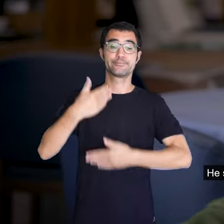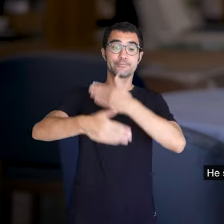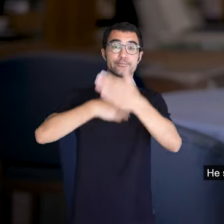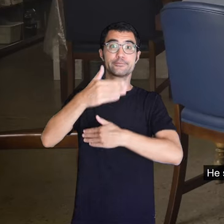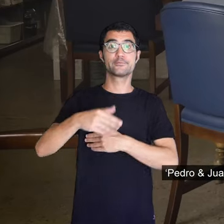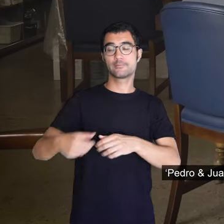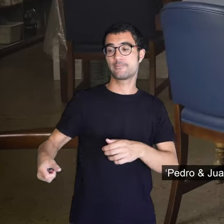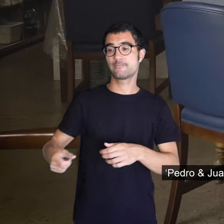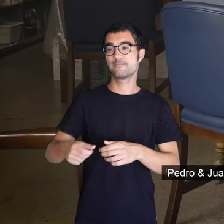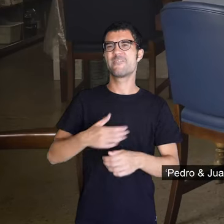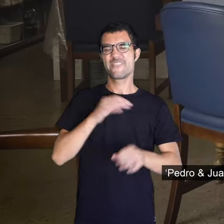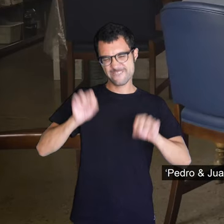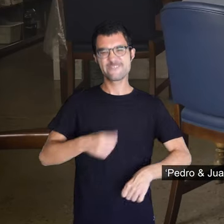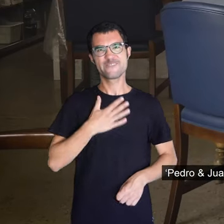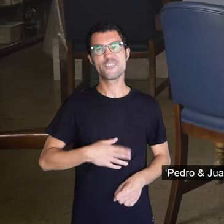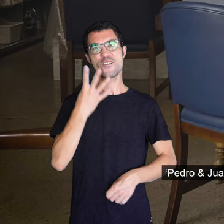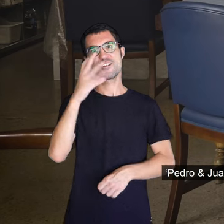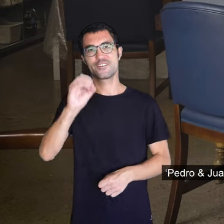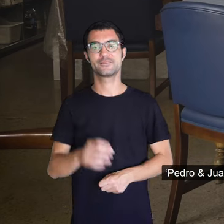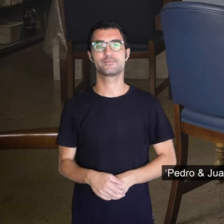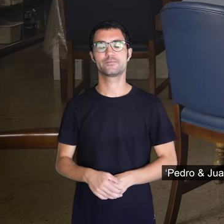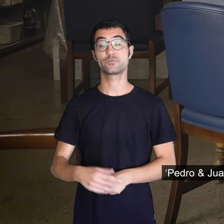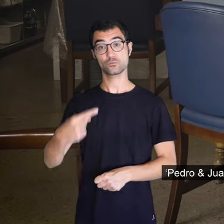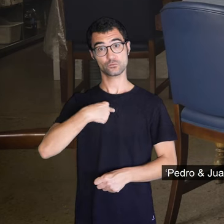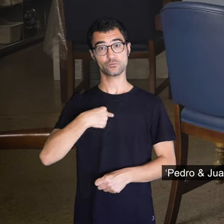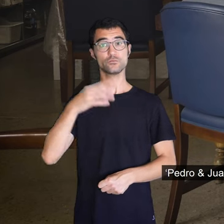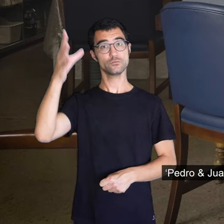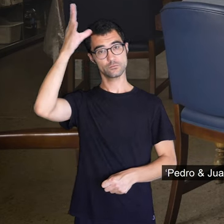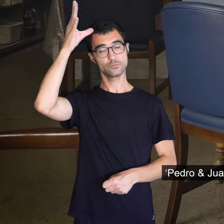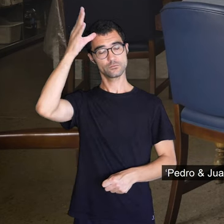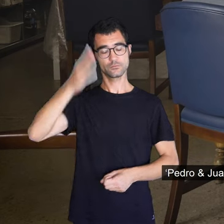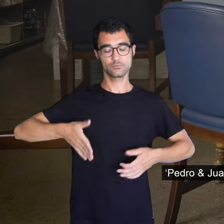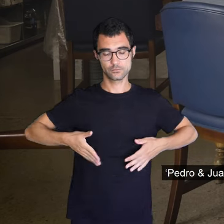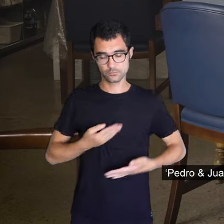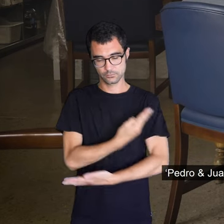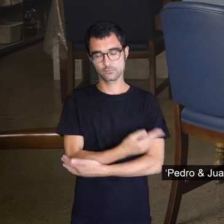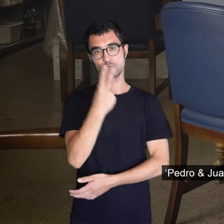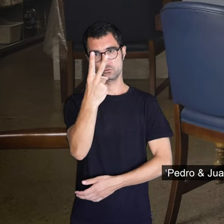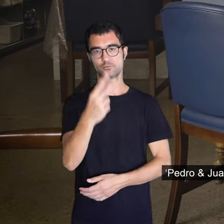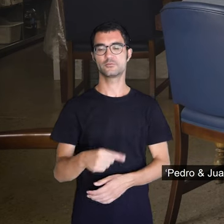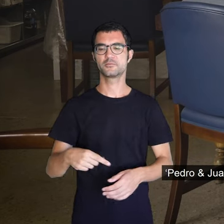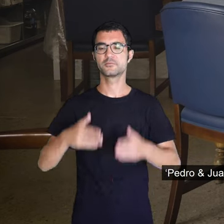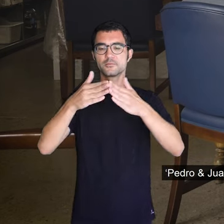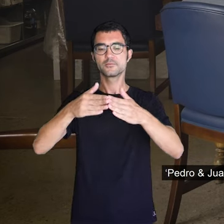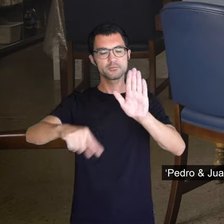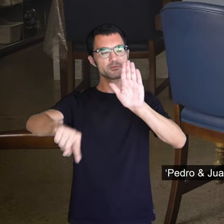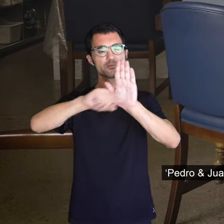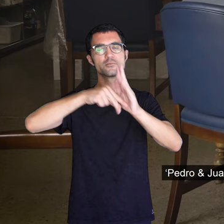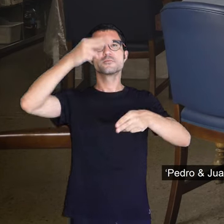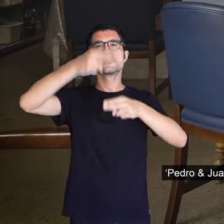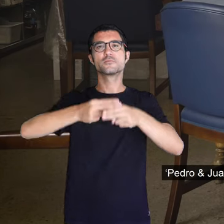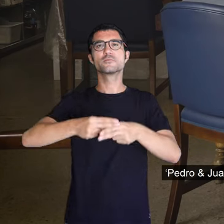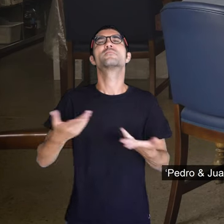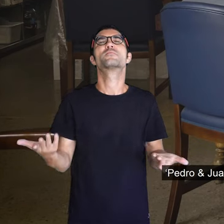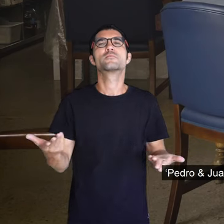40. Jo tenc 2 fills, i me diu, ¿qué nombre le ponemos? Dic, Pedro i